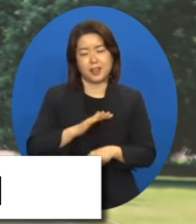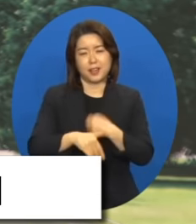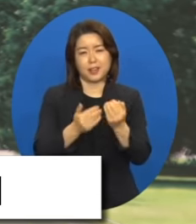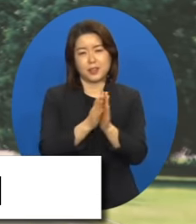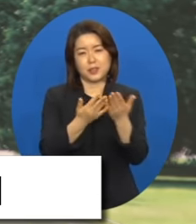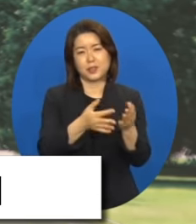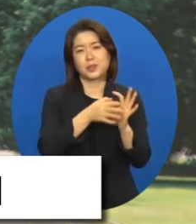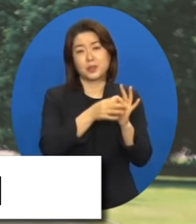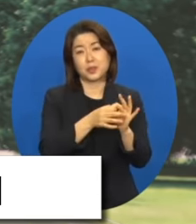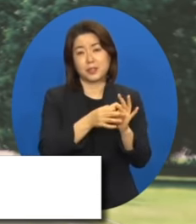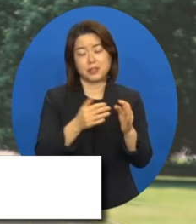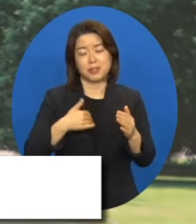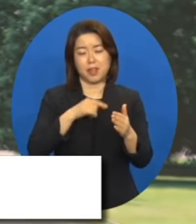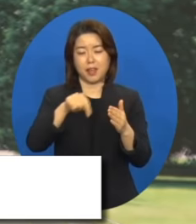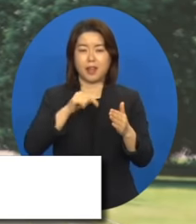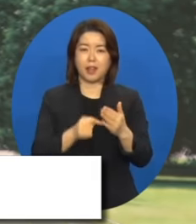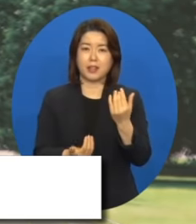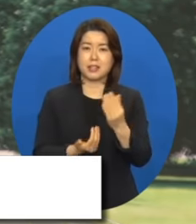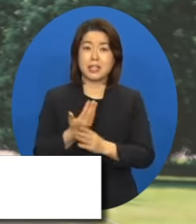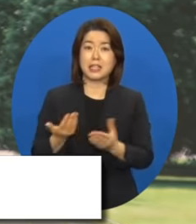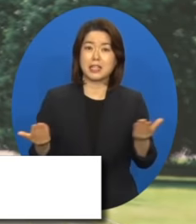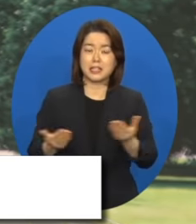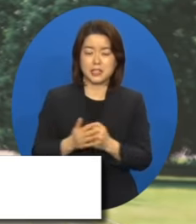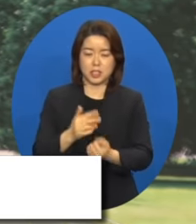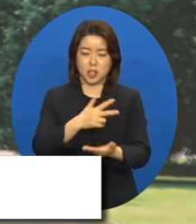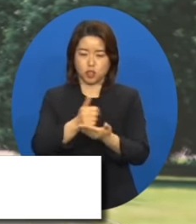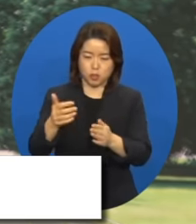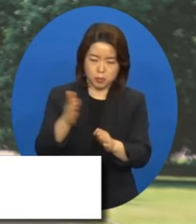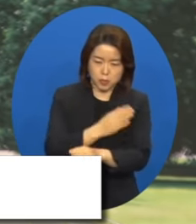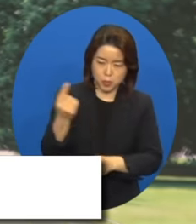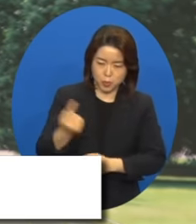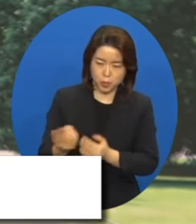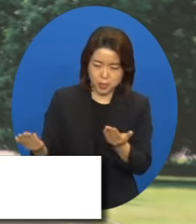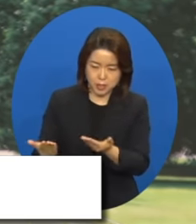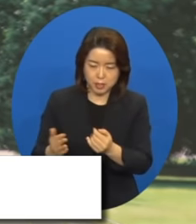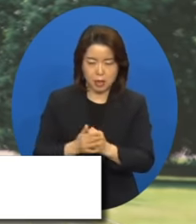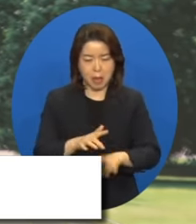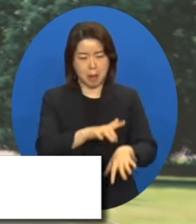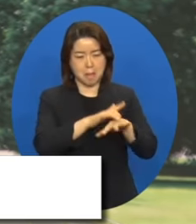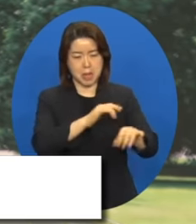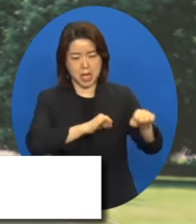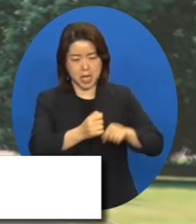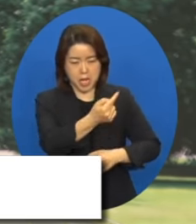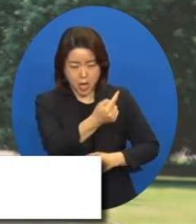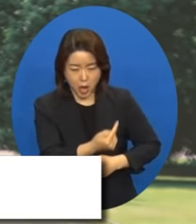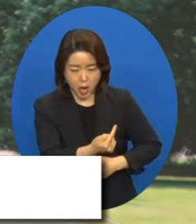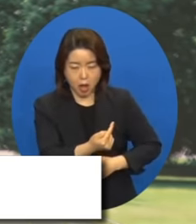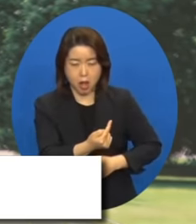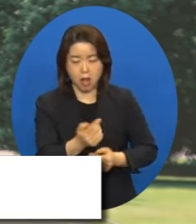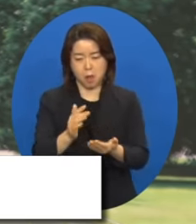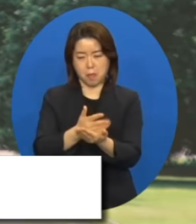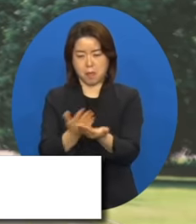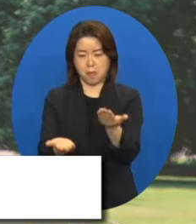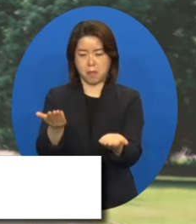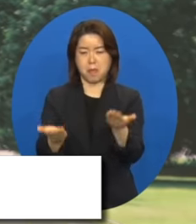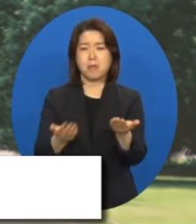일어나고 있는 이 일이 주님으로부터 온 일인지 마귀가 역사하는 것인지 알 수